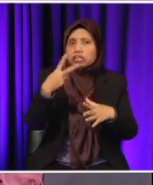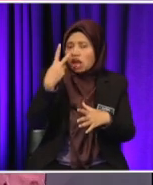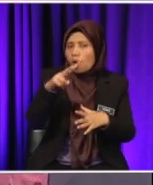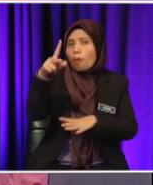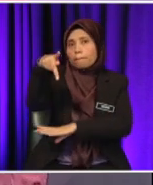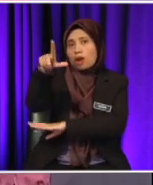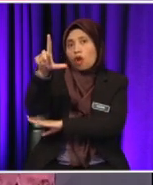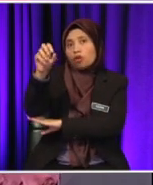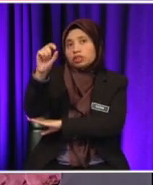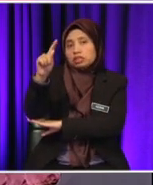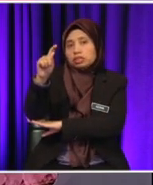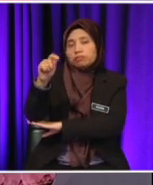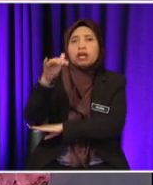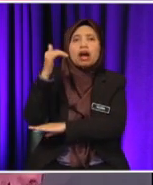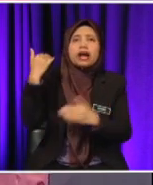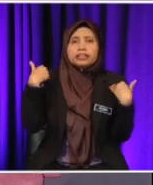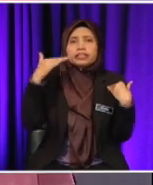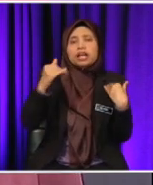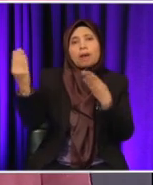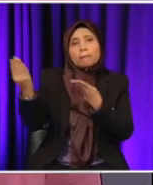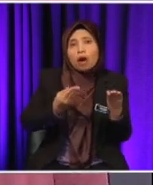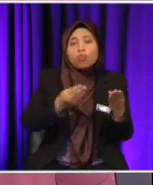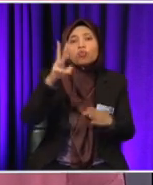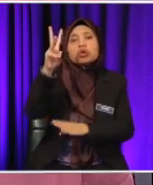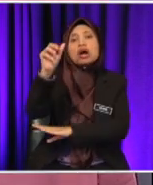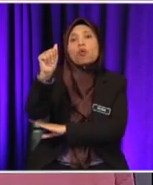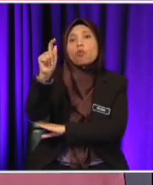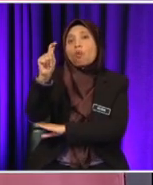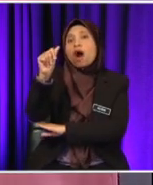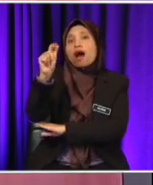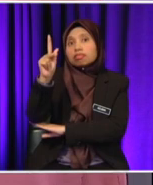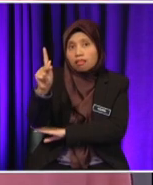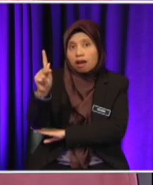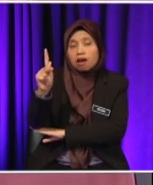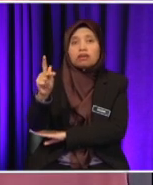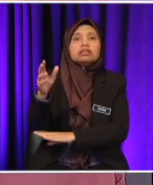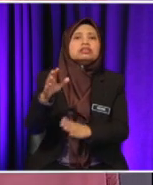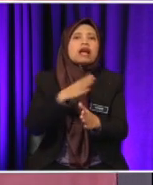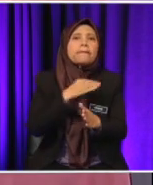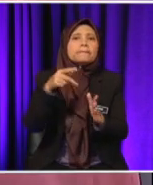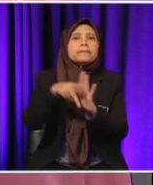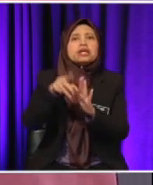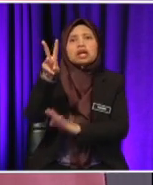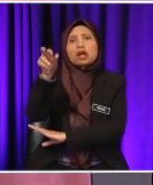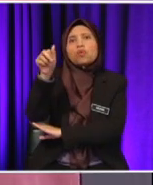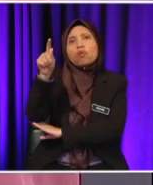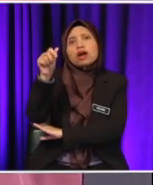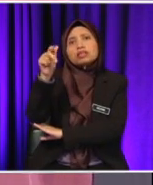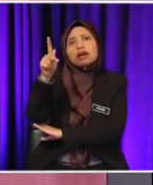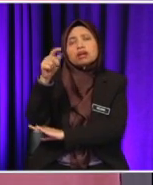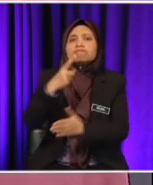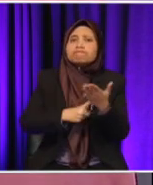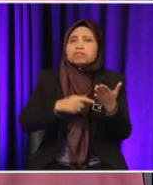ada yang membawa wataknya Oke kita lihat kemudian watak dan kita lihat itu apa itu